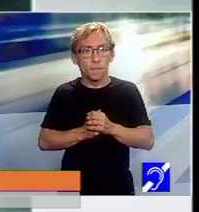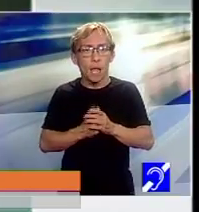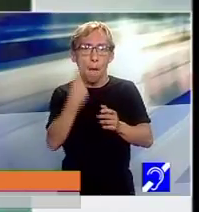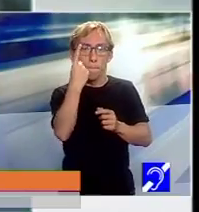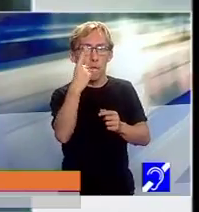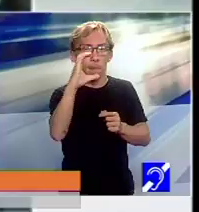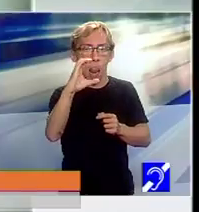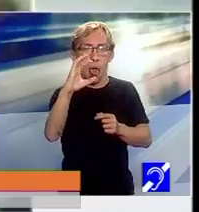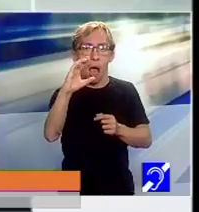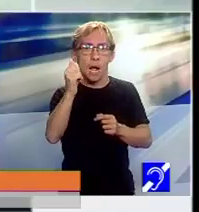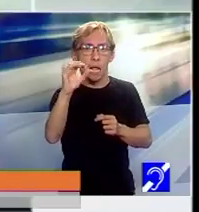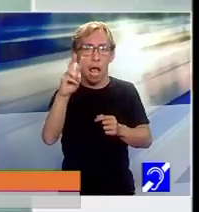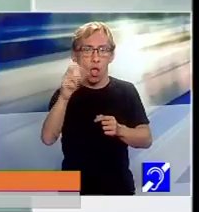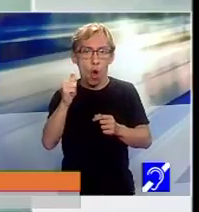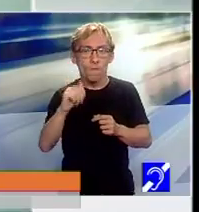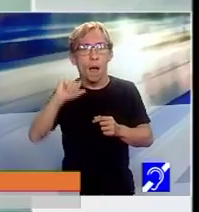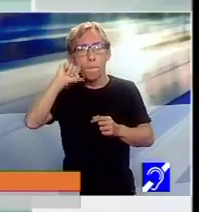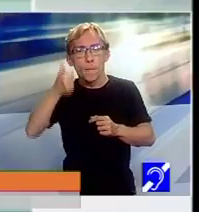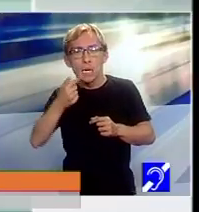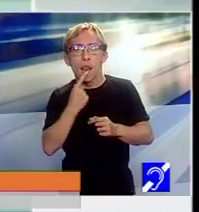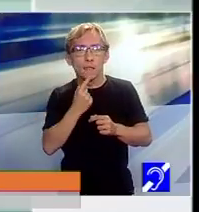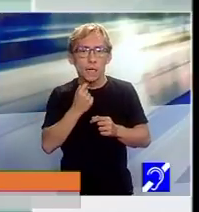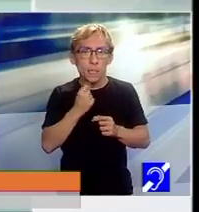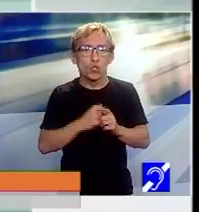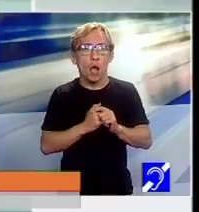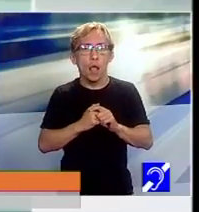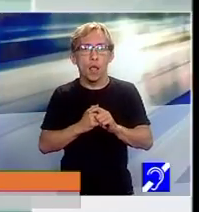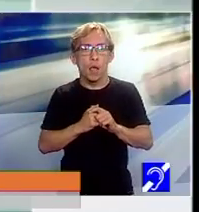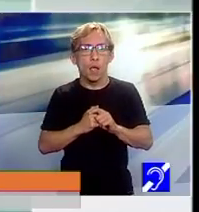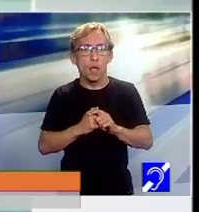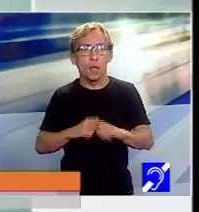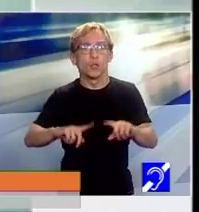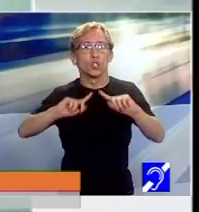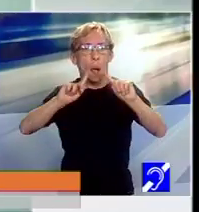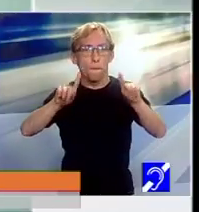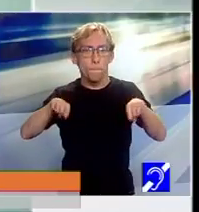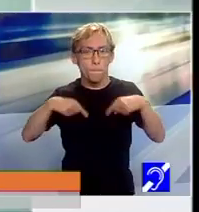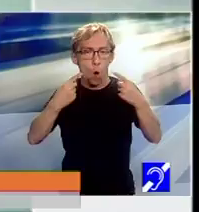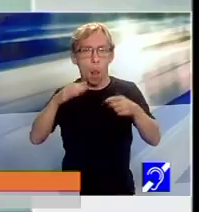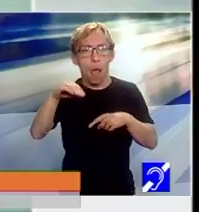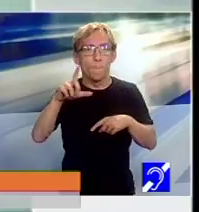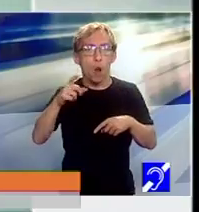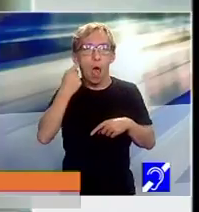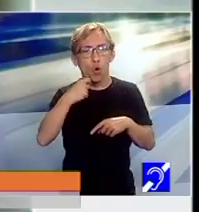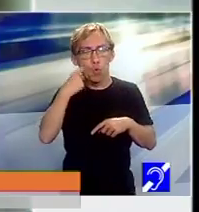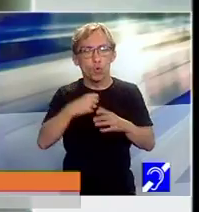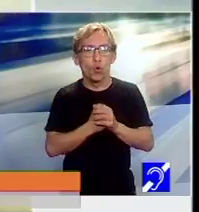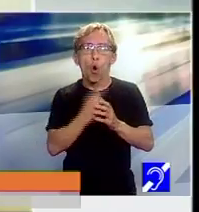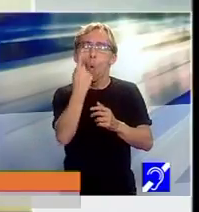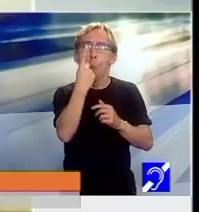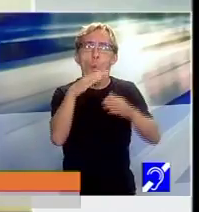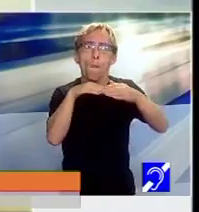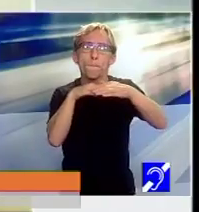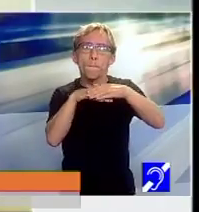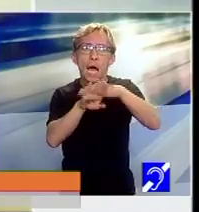Craiova. Mâine vin de la Timișoara la Cluj și ne vedem la 5 seara în mall. Un mesaj pentru cei care ne urmăresc